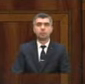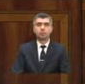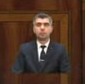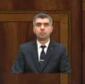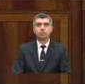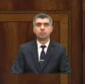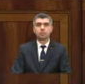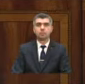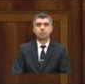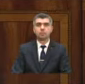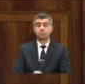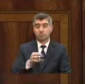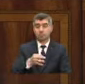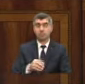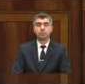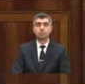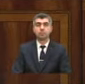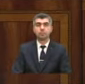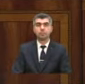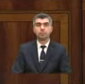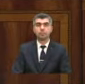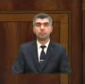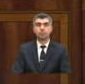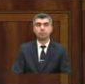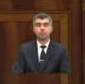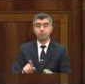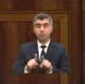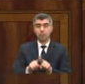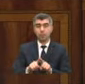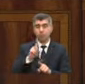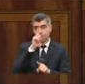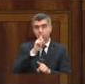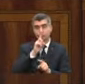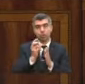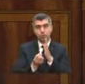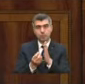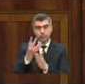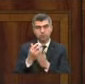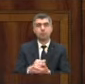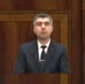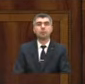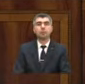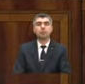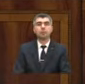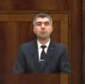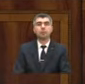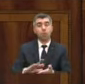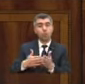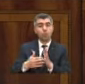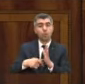إذن نحن على موعد مع عقد اجتماعي جديد يكرسه هذا